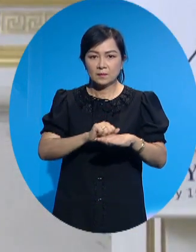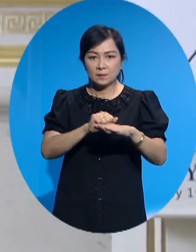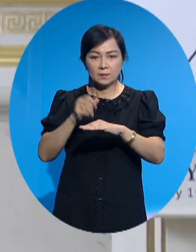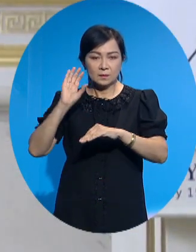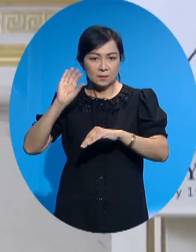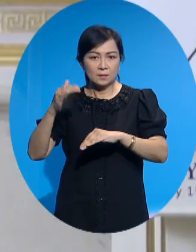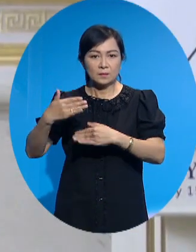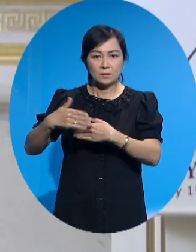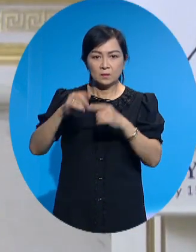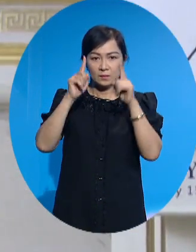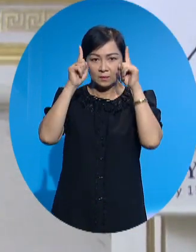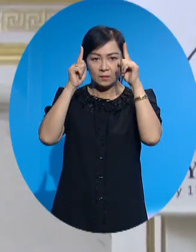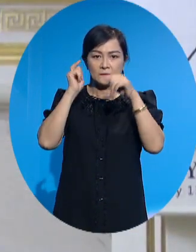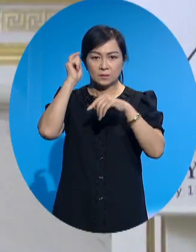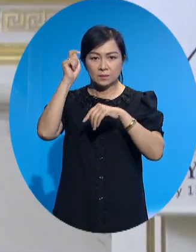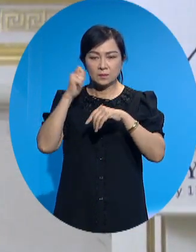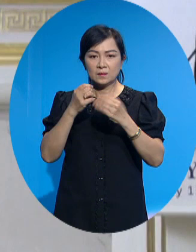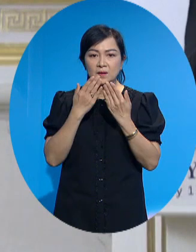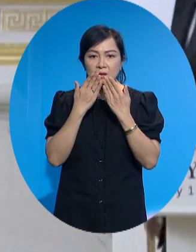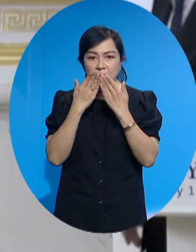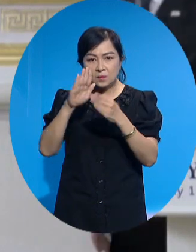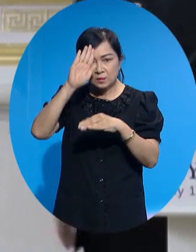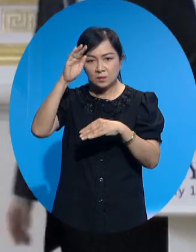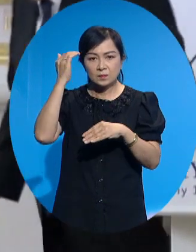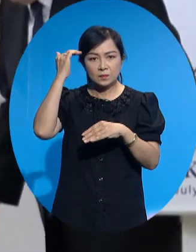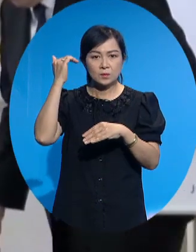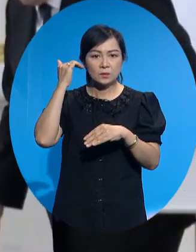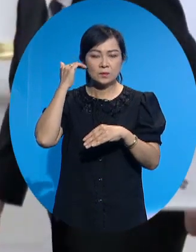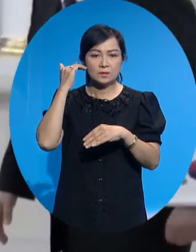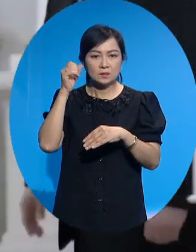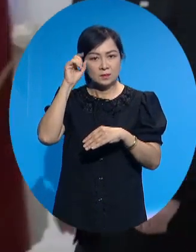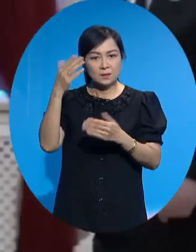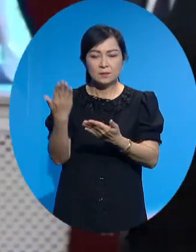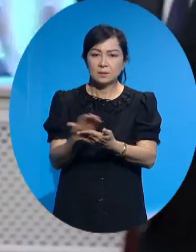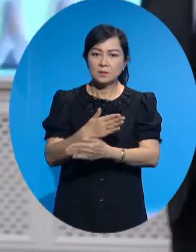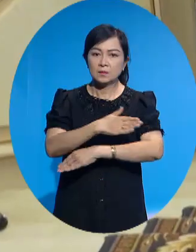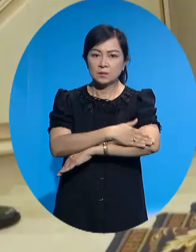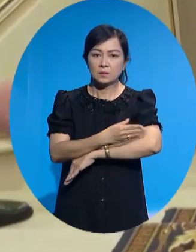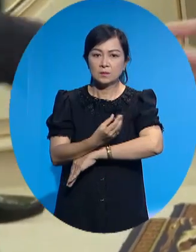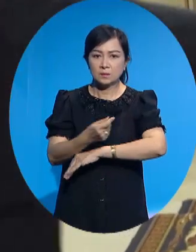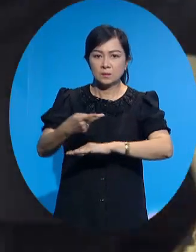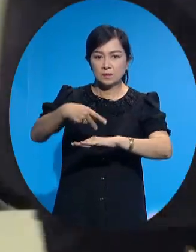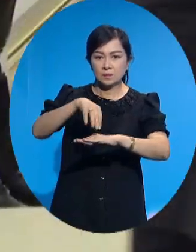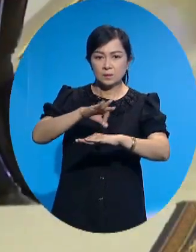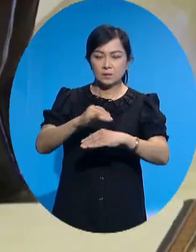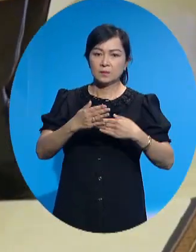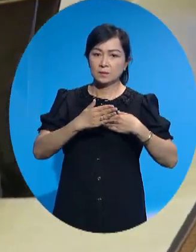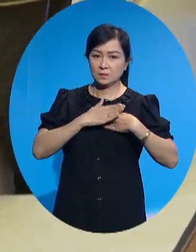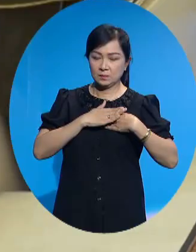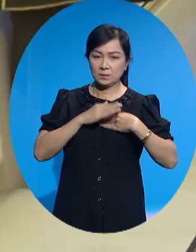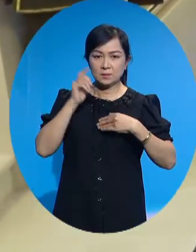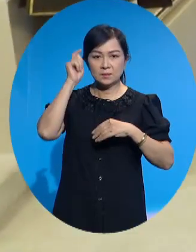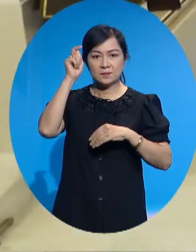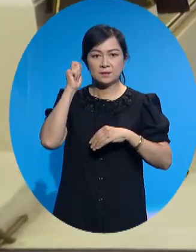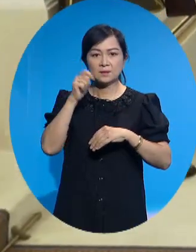toàn cầu. Ngoài ra, nhà lãnh đạo Ukraine cũng cảm ơn Tổng thống Hàn Quốc về những sáng kiến mới để hỗ trợ tài chính, kỹ thuật và nhân đạo cho